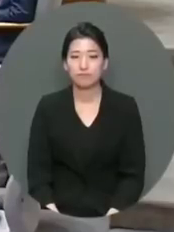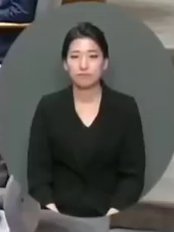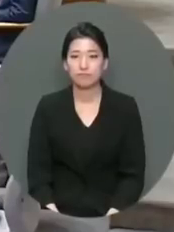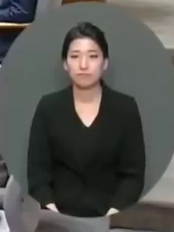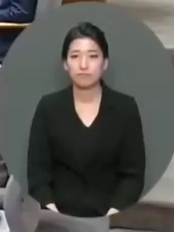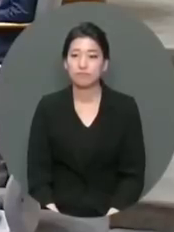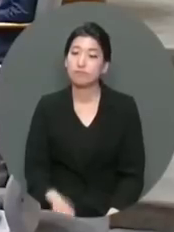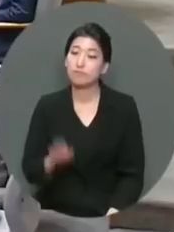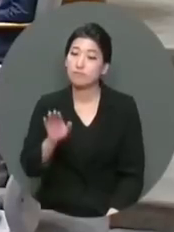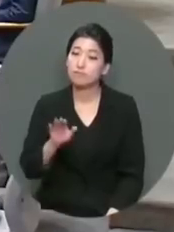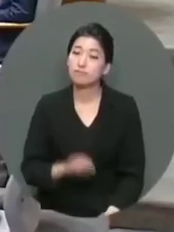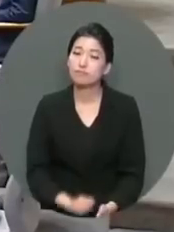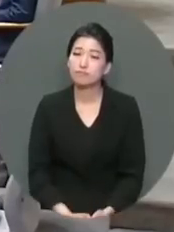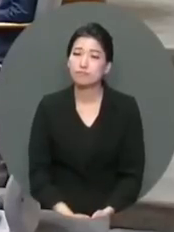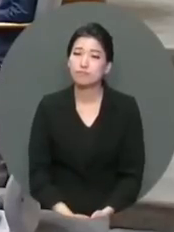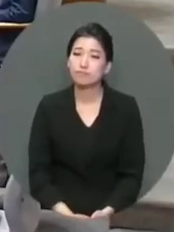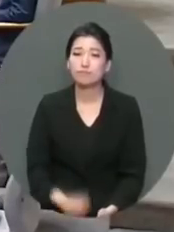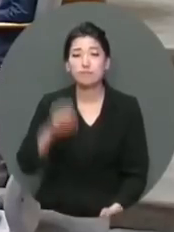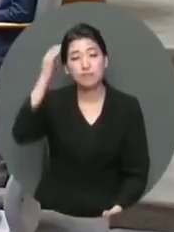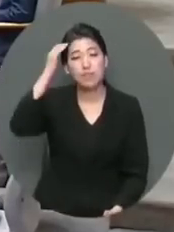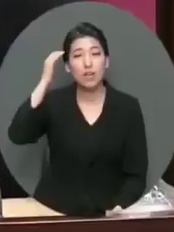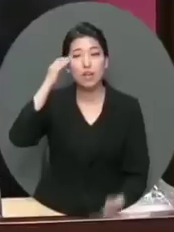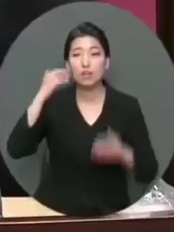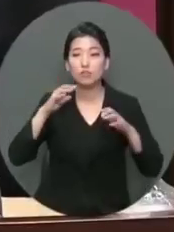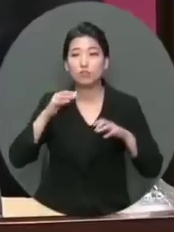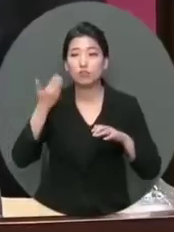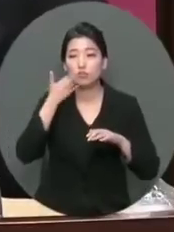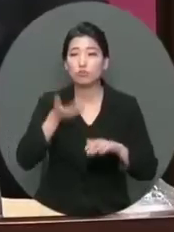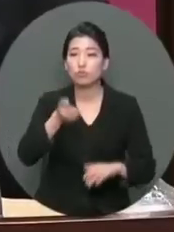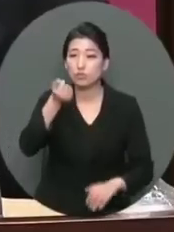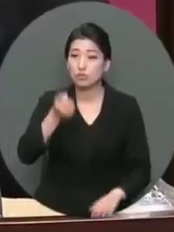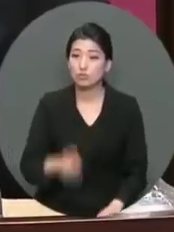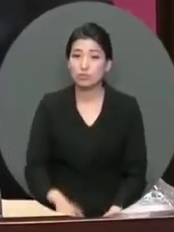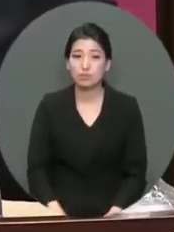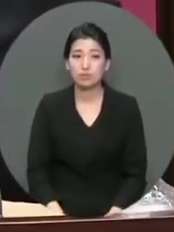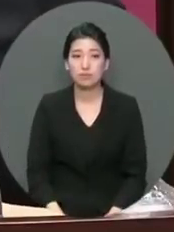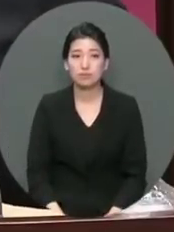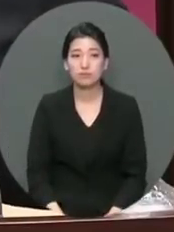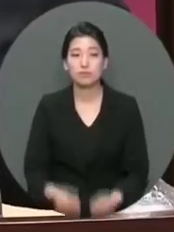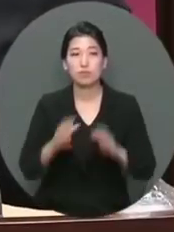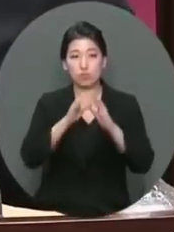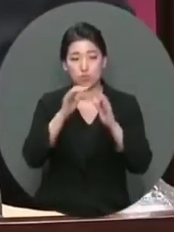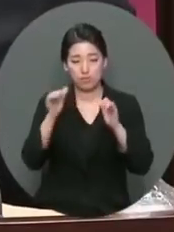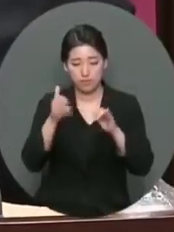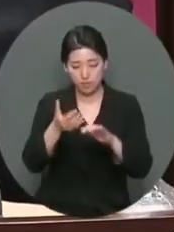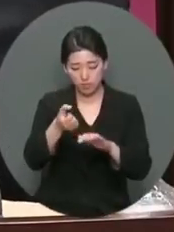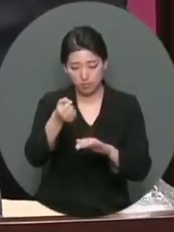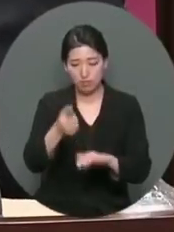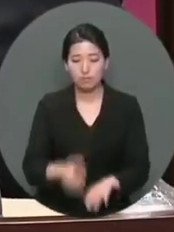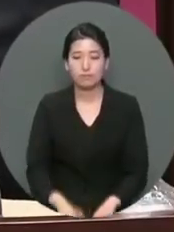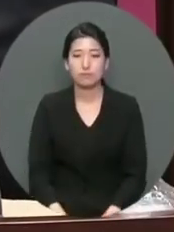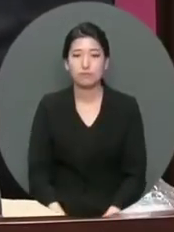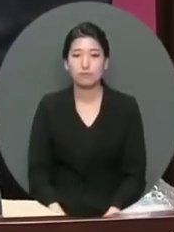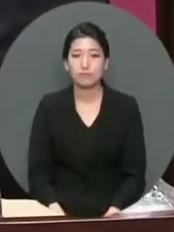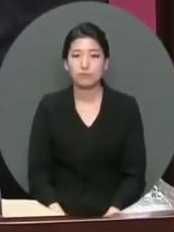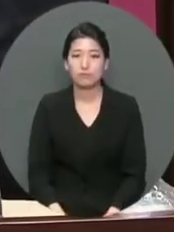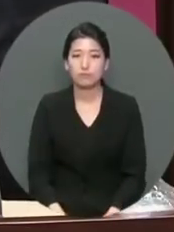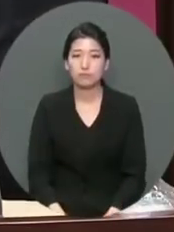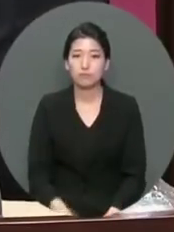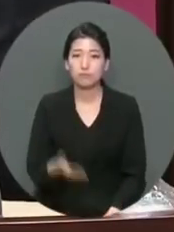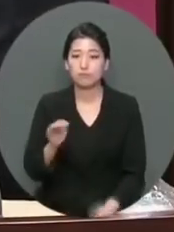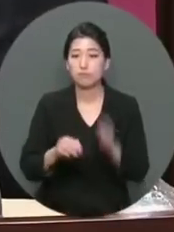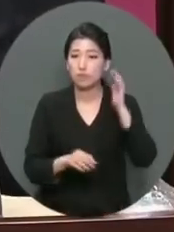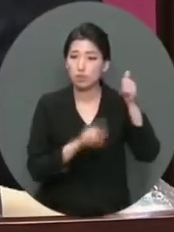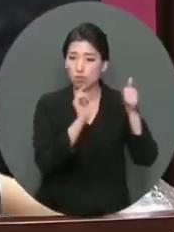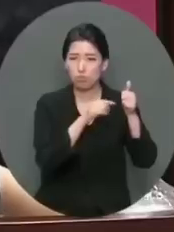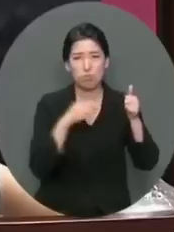총리님, 대한민국은 누구의 것입니까? 당연히 국민의 것이죠. 그런데 대통령만 모르고